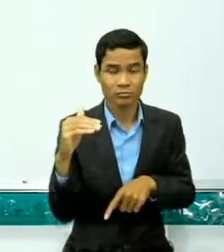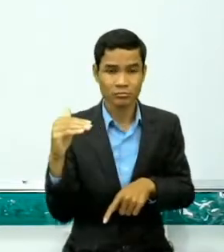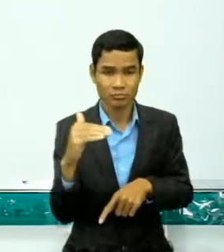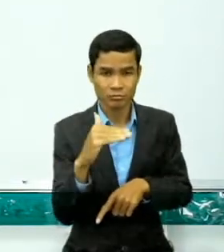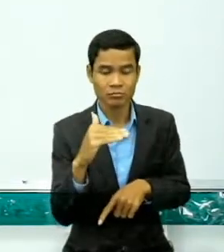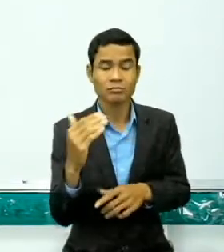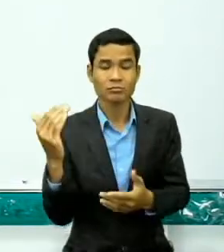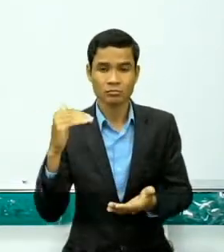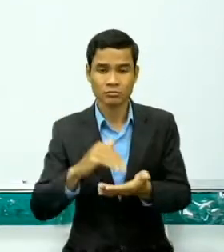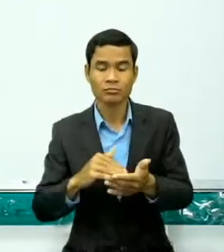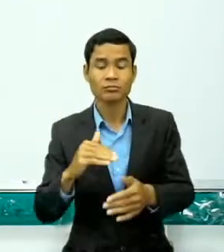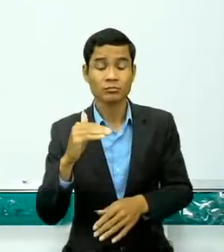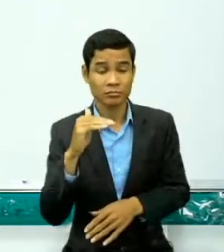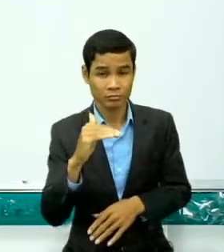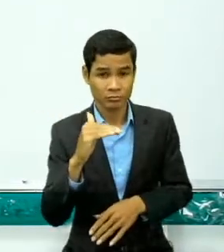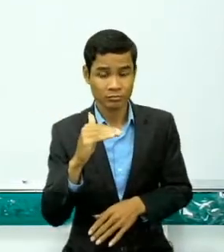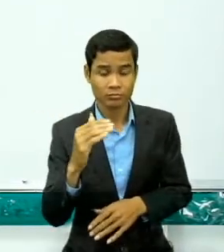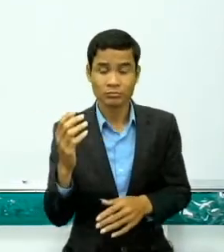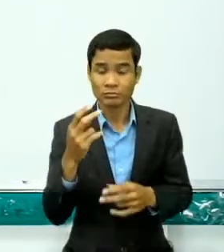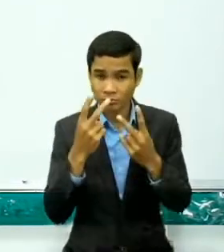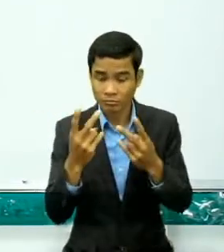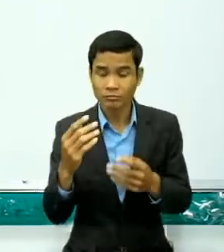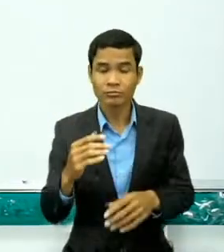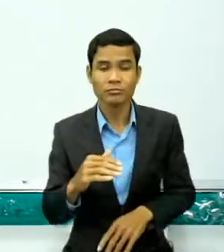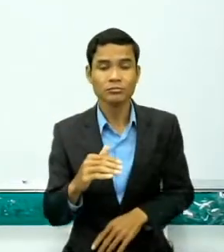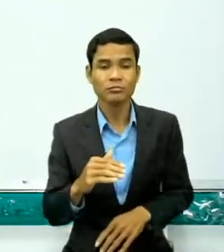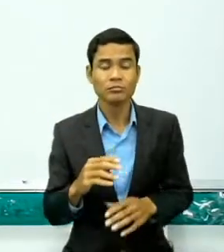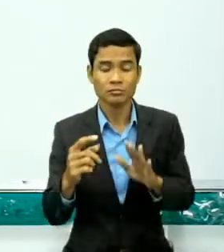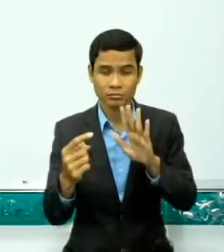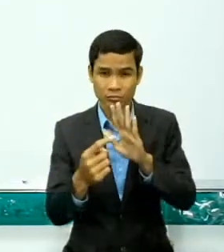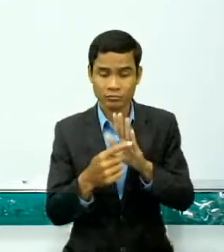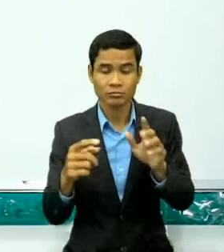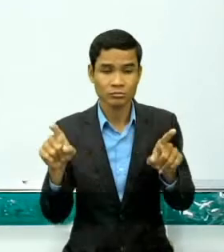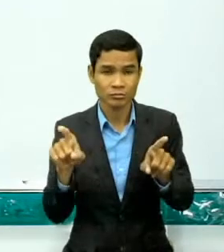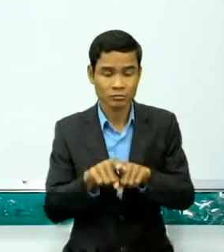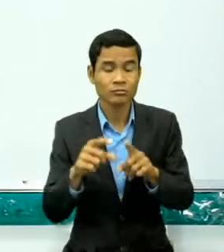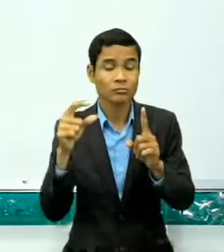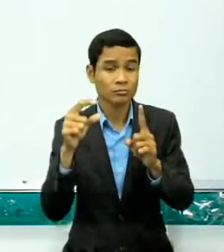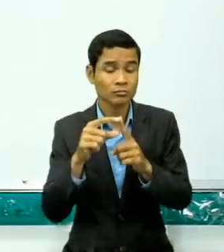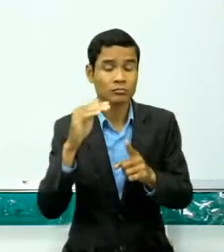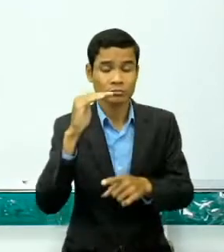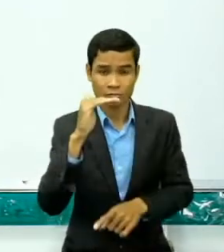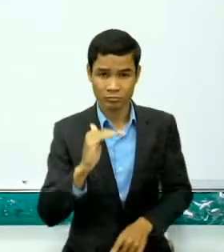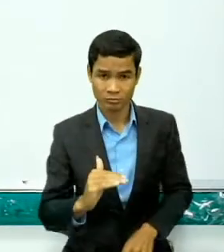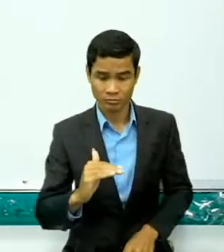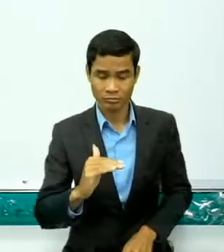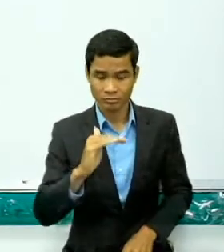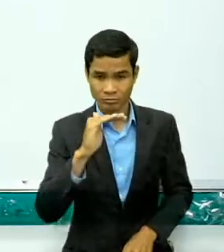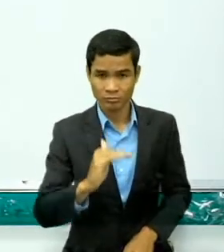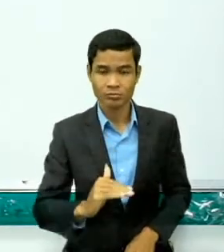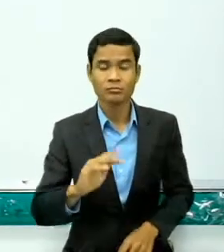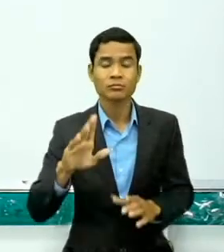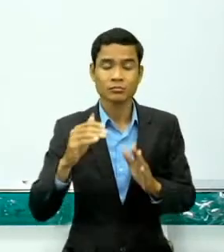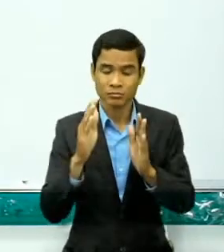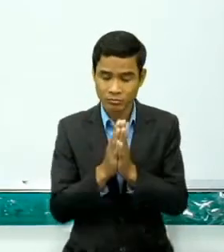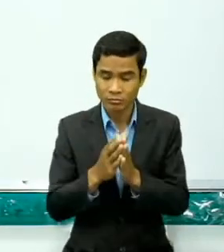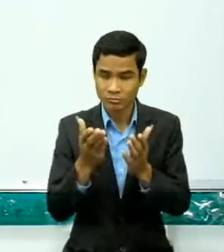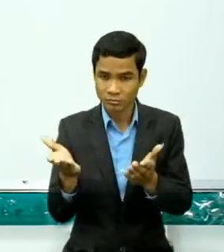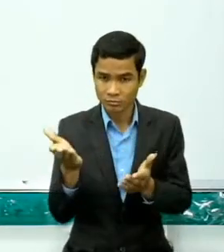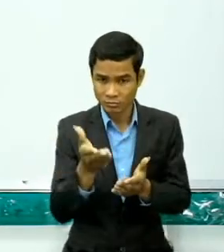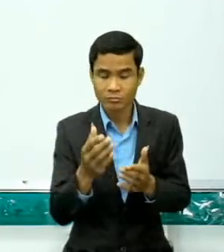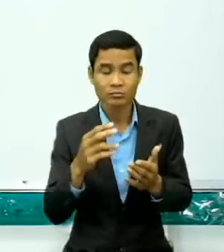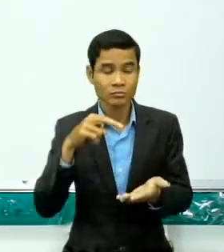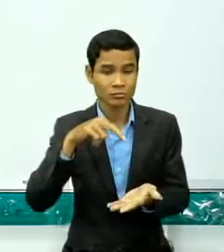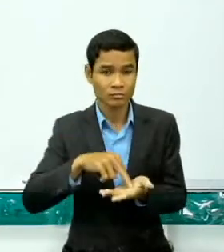ម្ដងទៀតណាកូនមើលមកអ្នកគ្រូស្រាក់អឺដូចជាពាក្យត តឿចាអរគុណកូនកូនឥឡូវកូនក្រោក